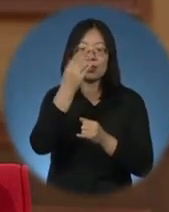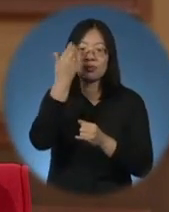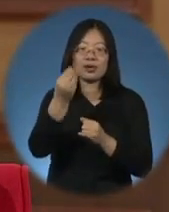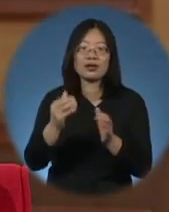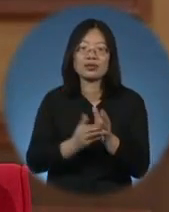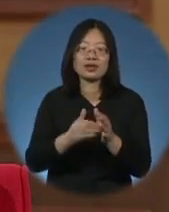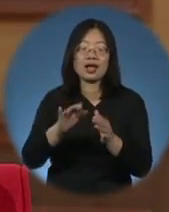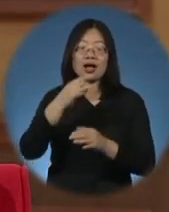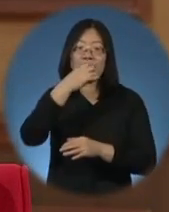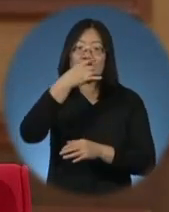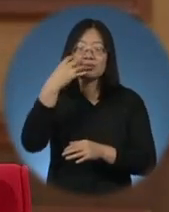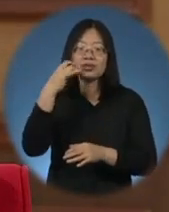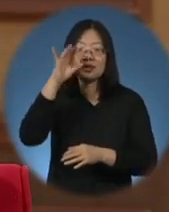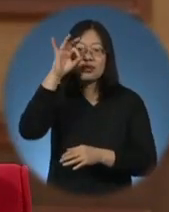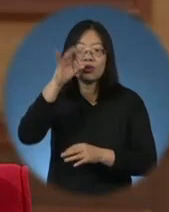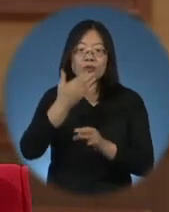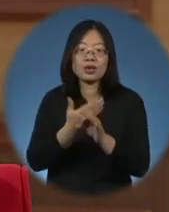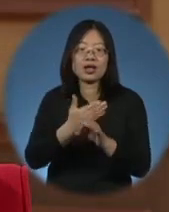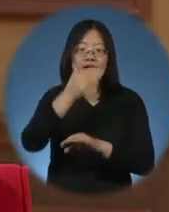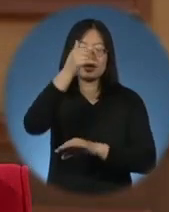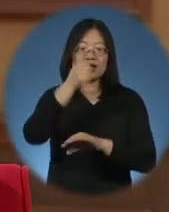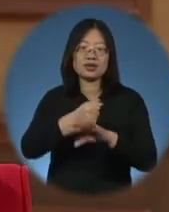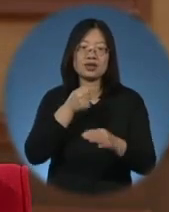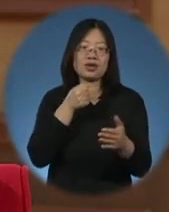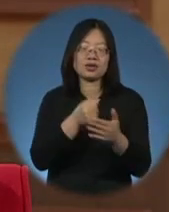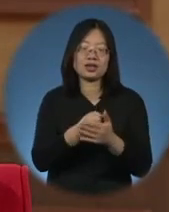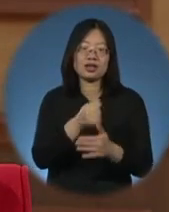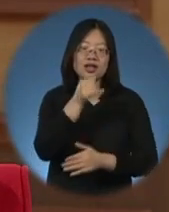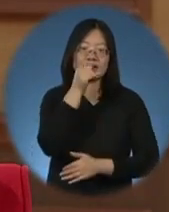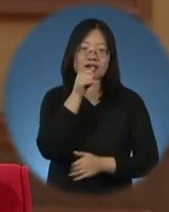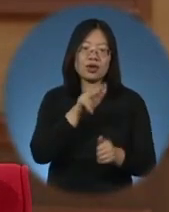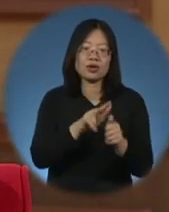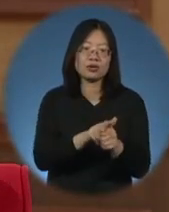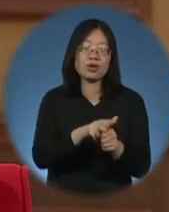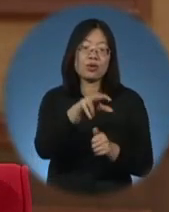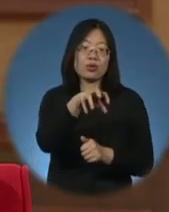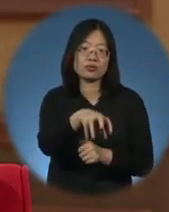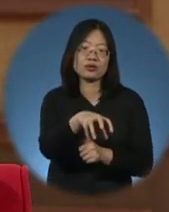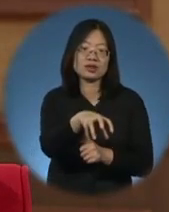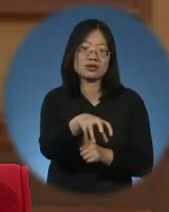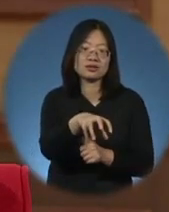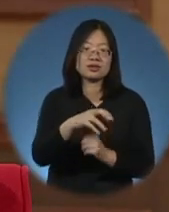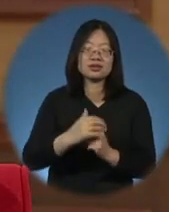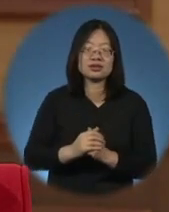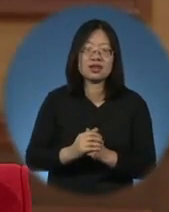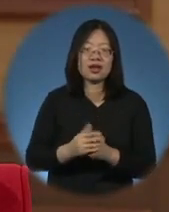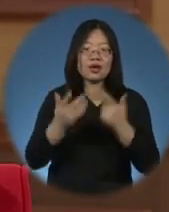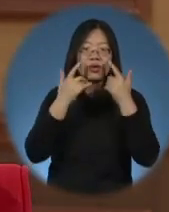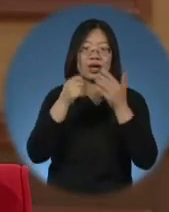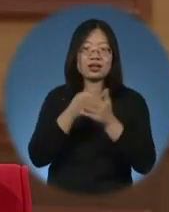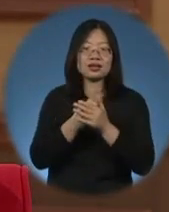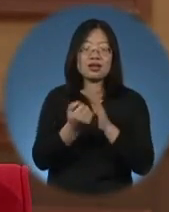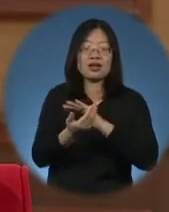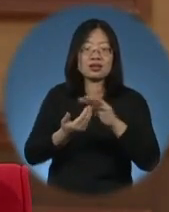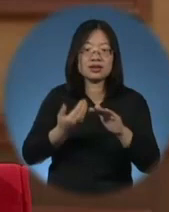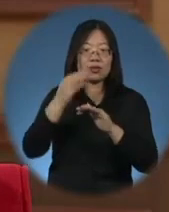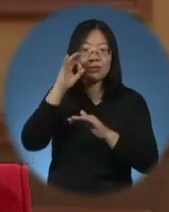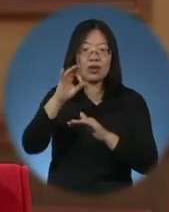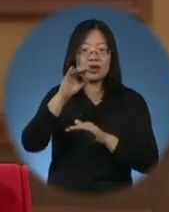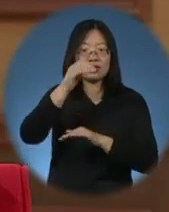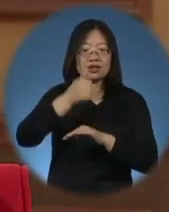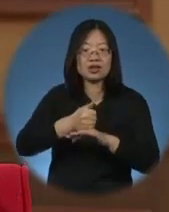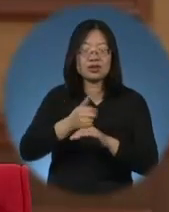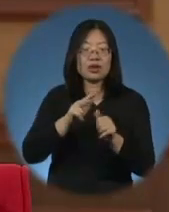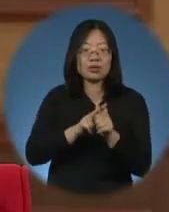봤는데요. 흥미로운 게 그 최종 결정된 후보지가 그 확정되기 이전에는